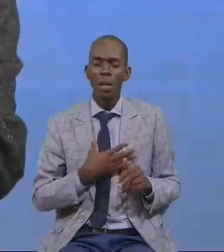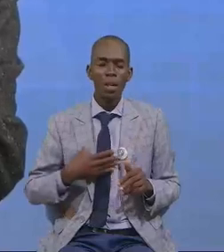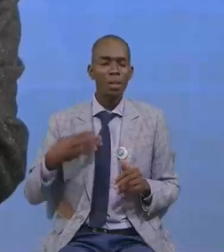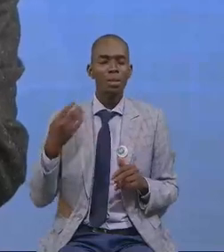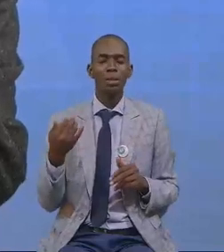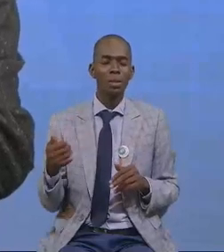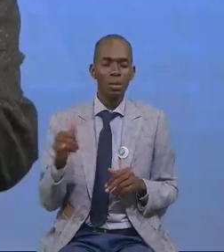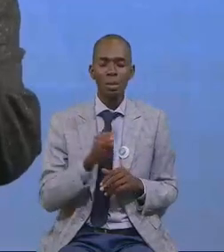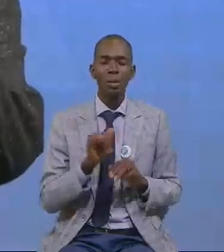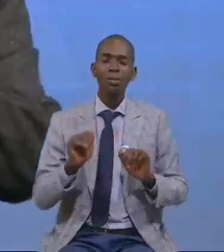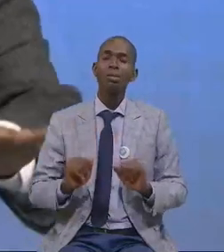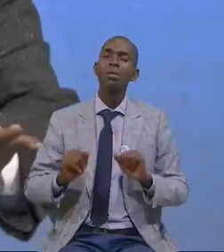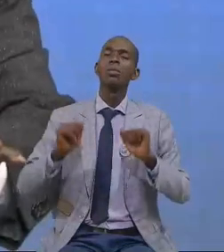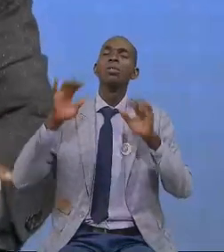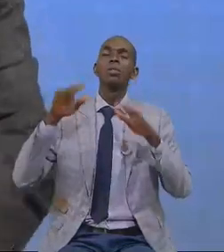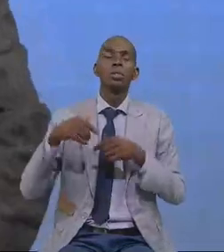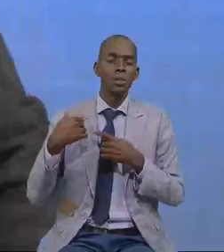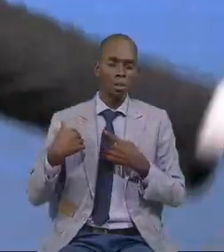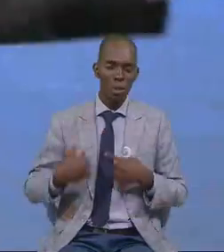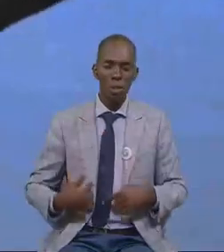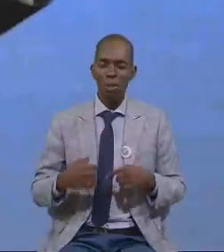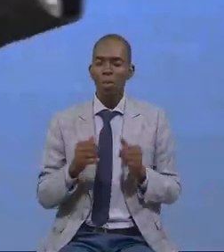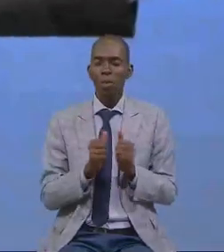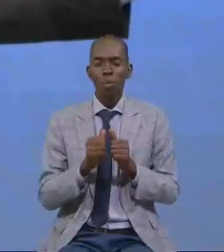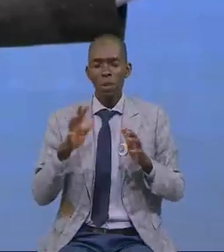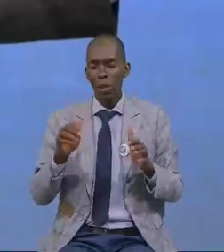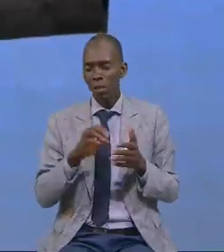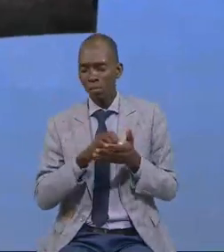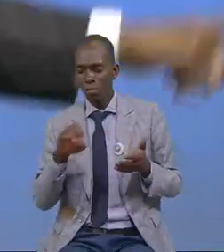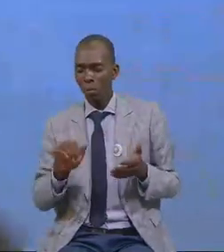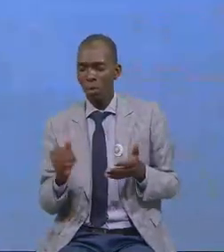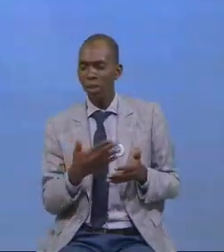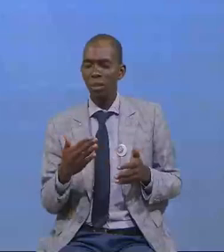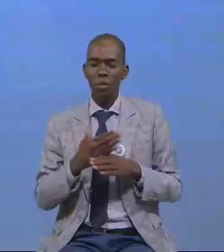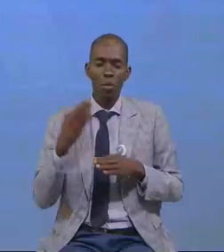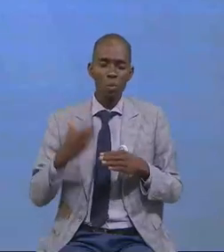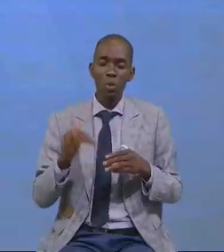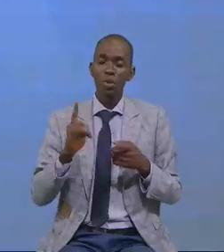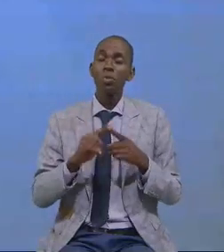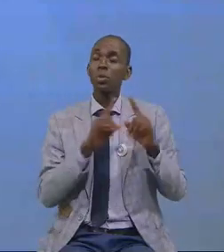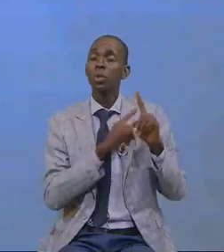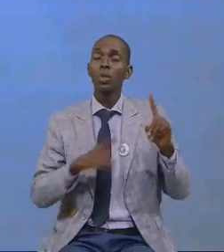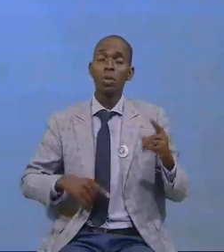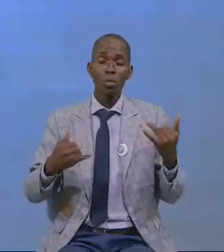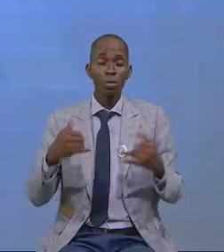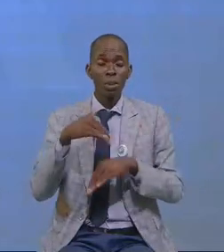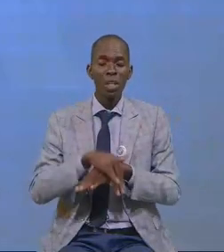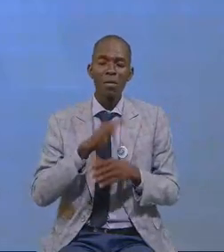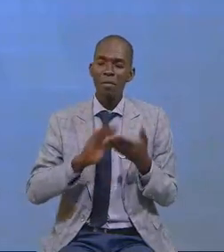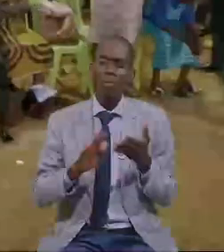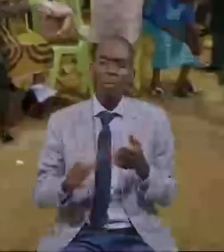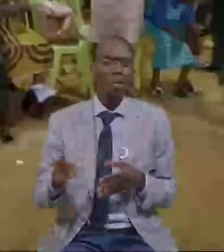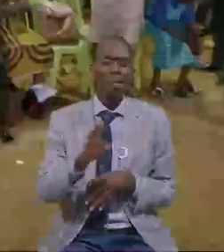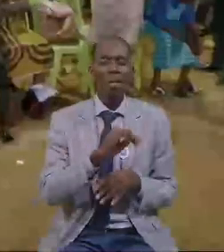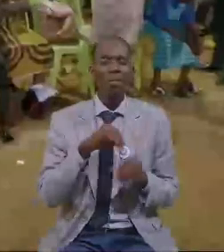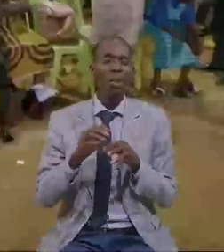repentis, et qui donnent leur cœur sans réserve au Seigneur ce soir, pardonne-leur au nom de